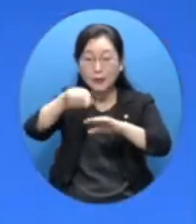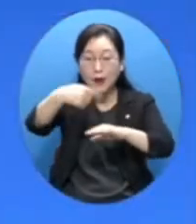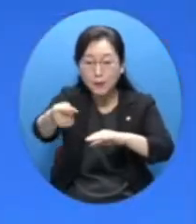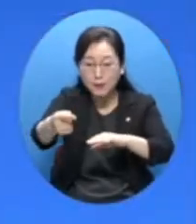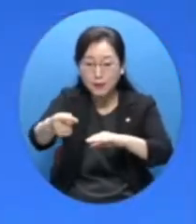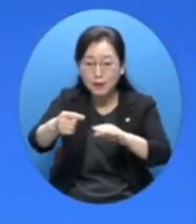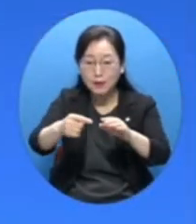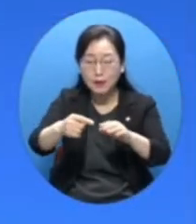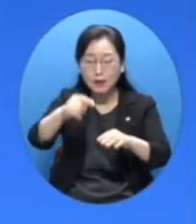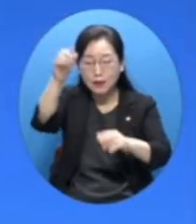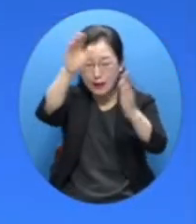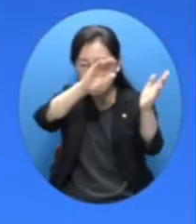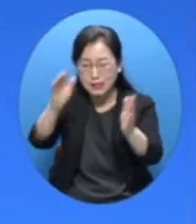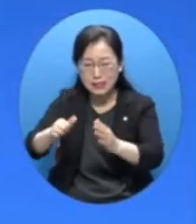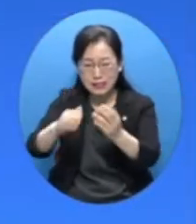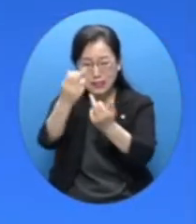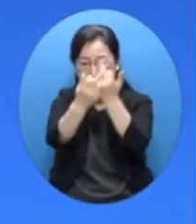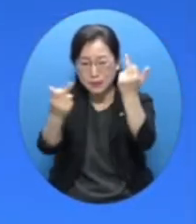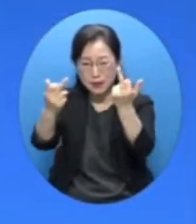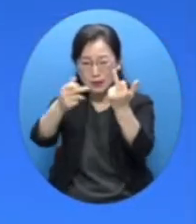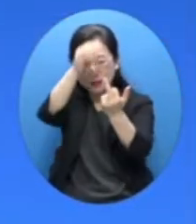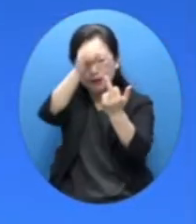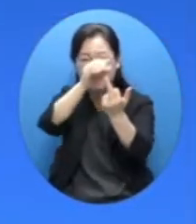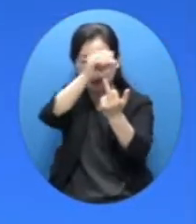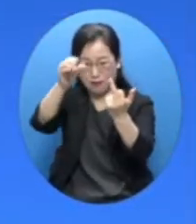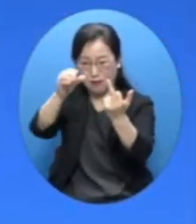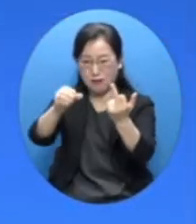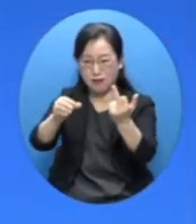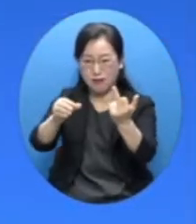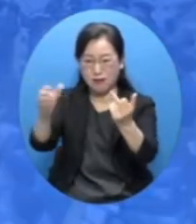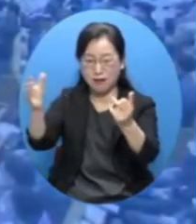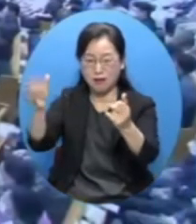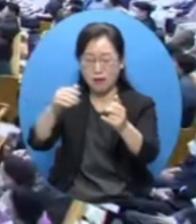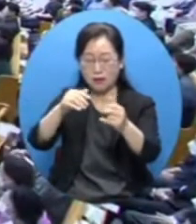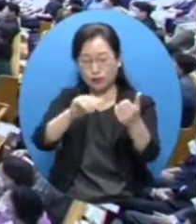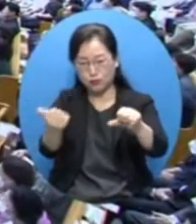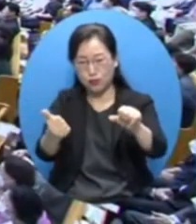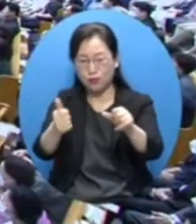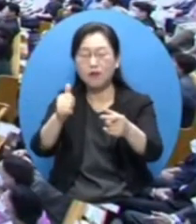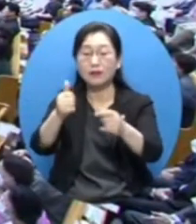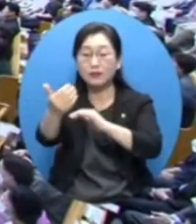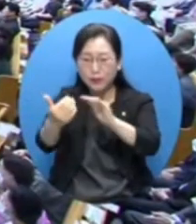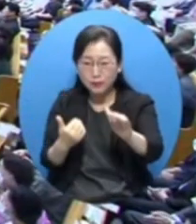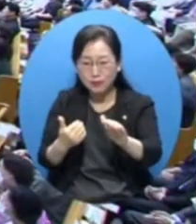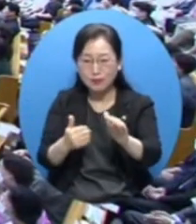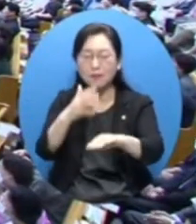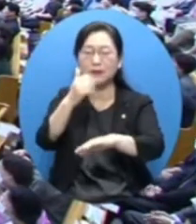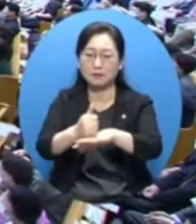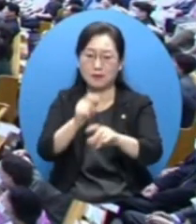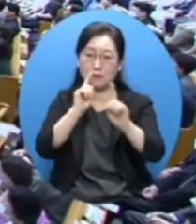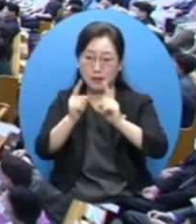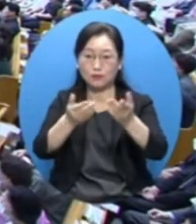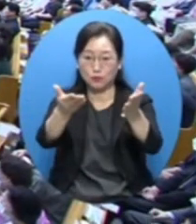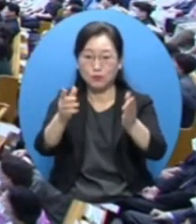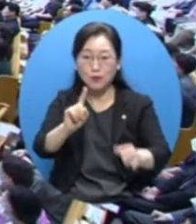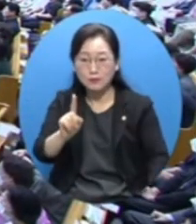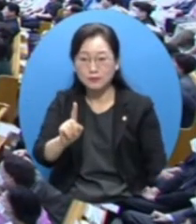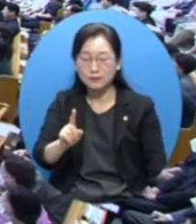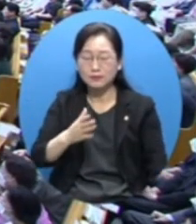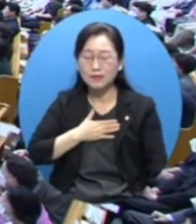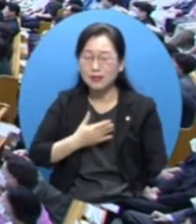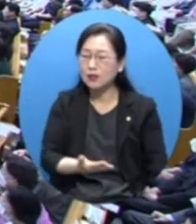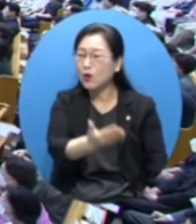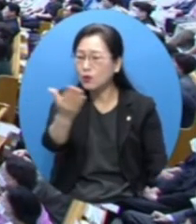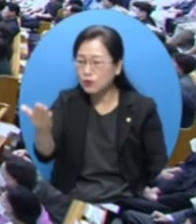다음날 아침에 십자가 달리시게 되는데 마지막으로 가신 말씀이 내가 가서 널